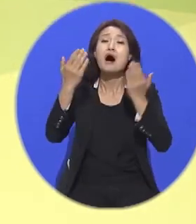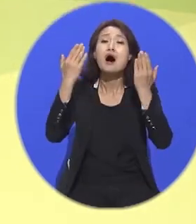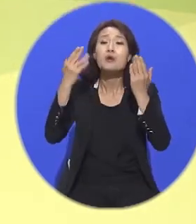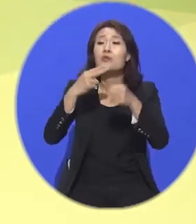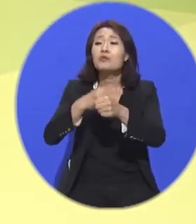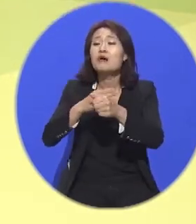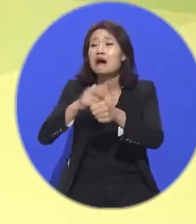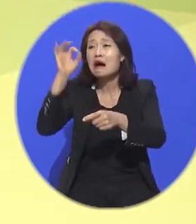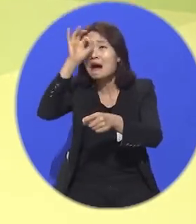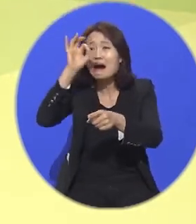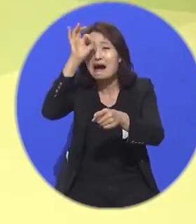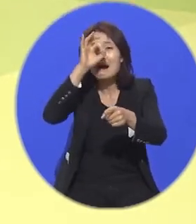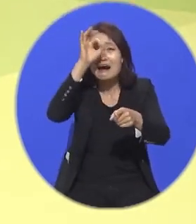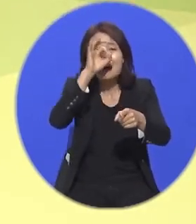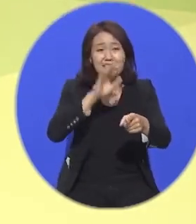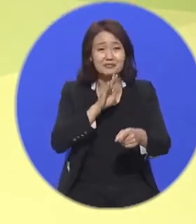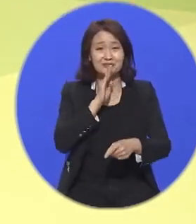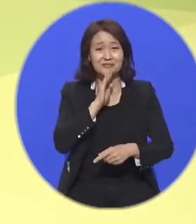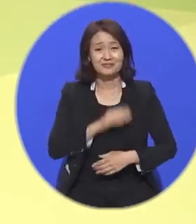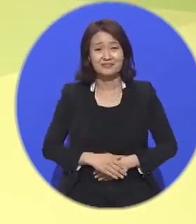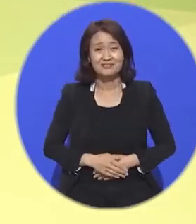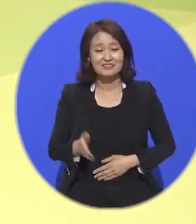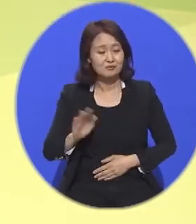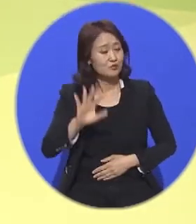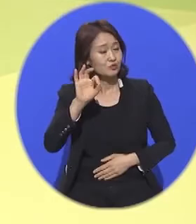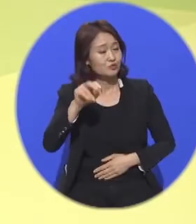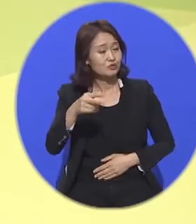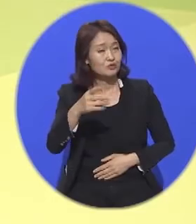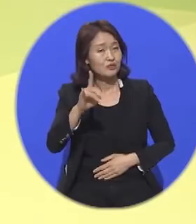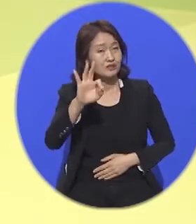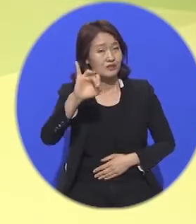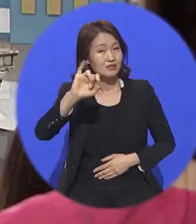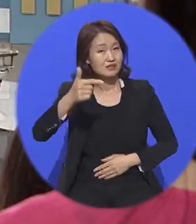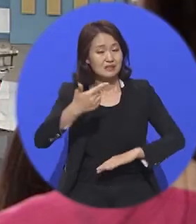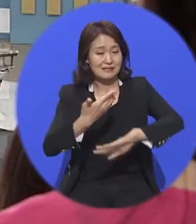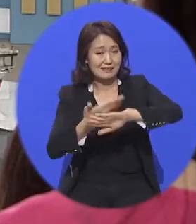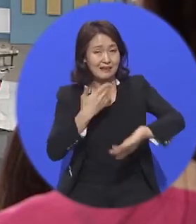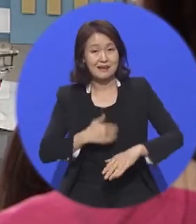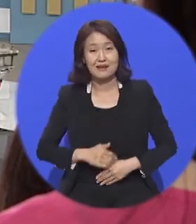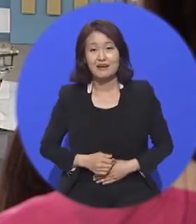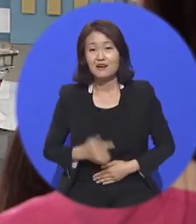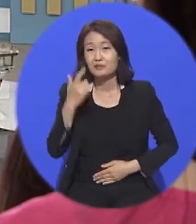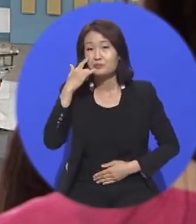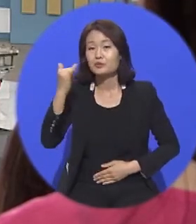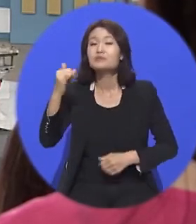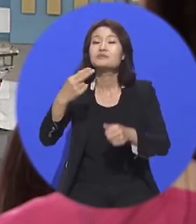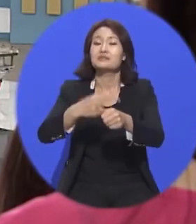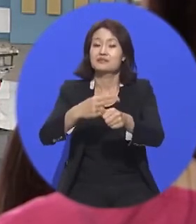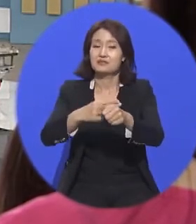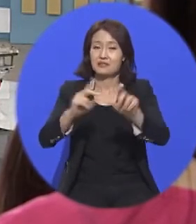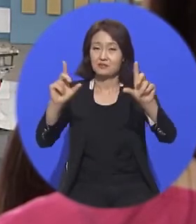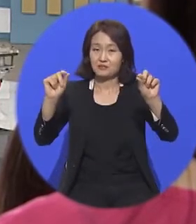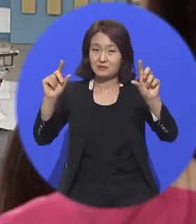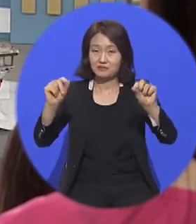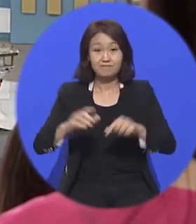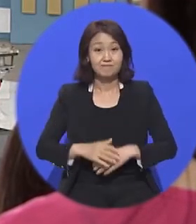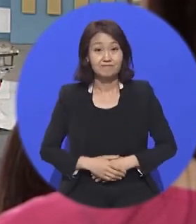헤매죠. 네. 우리 교육은. 그죠? 네. 근데 유대인들은요. 부모가 스승이에요.